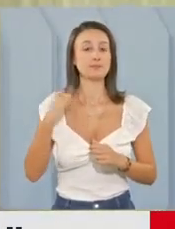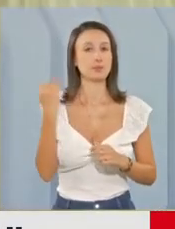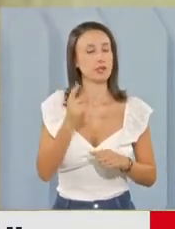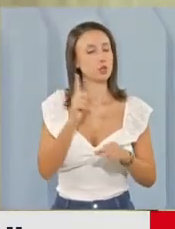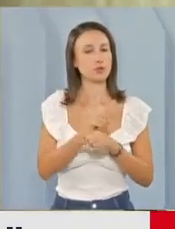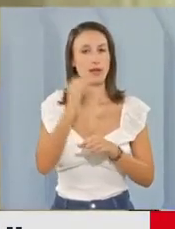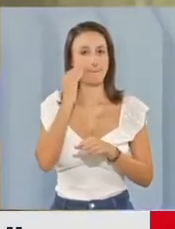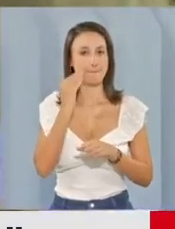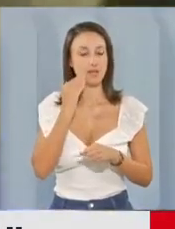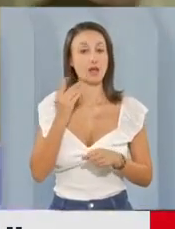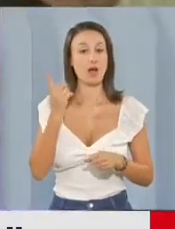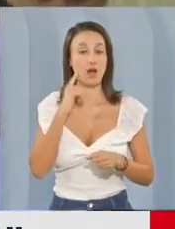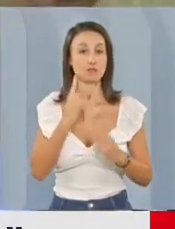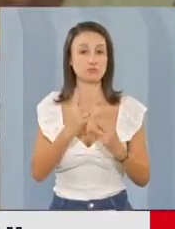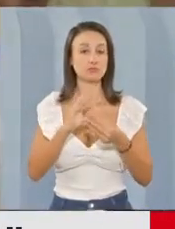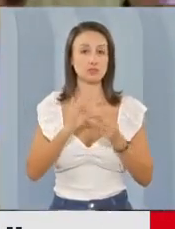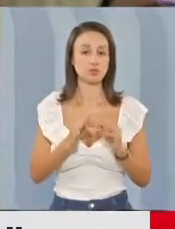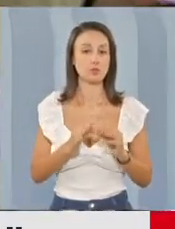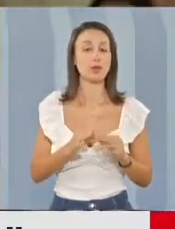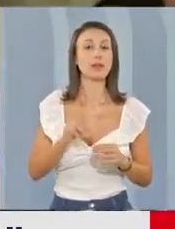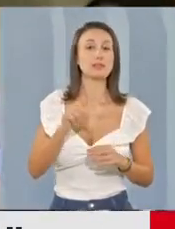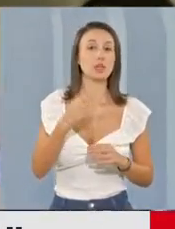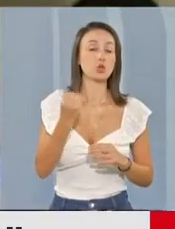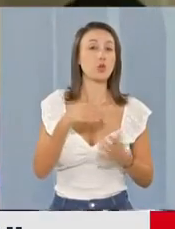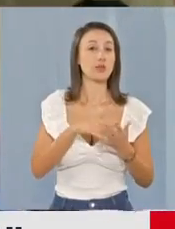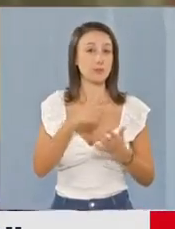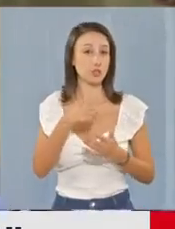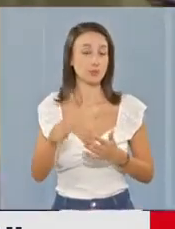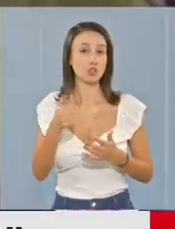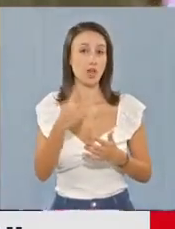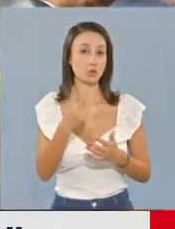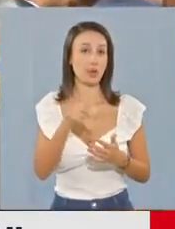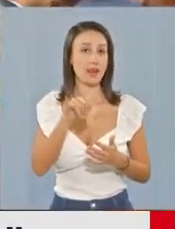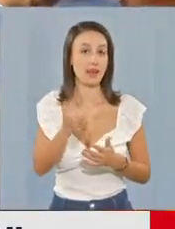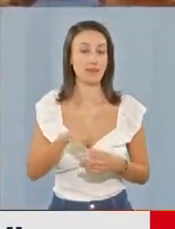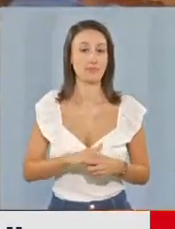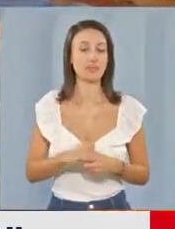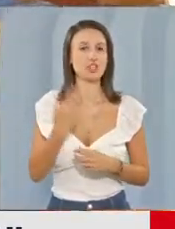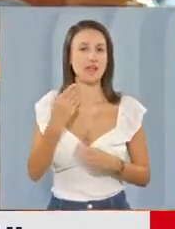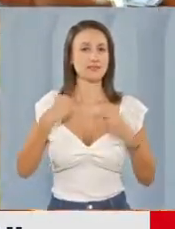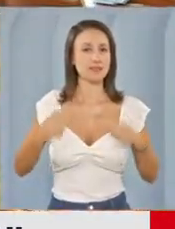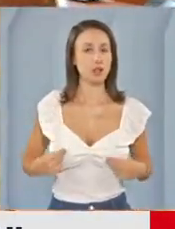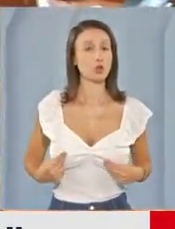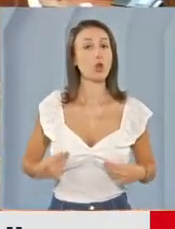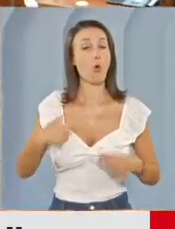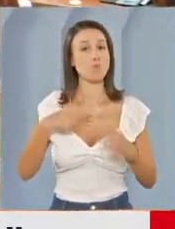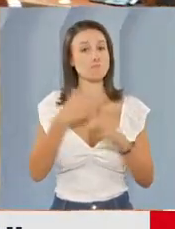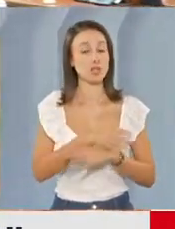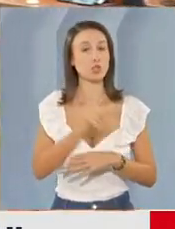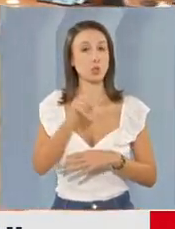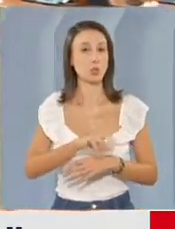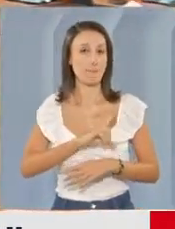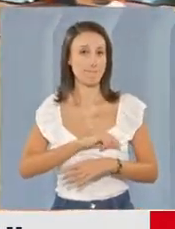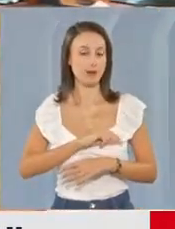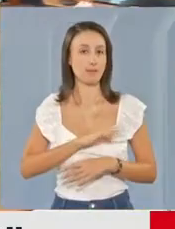tot în Statele Unite ale Americii a valorat suma de 39762 RON șase senatori și deputații au mers în luna martie